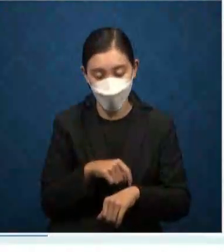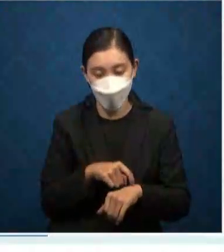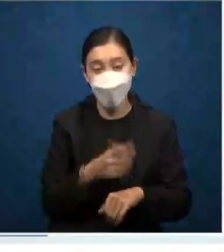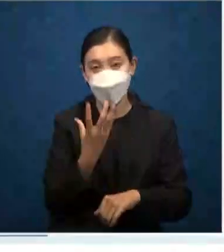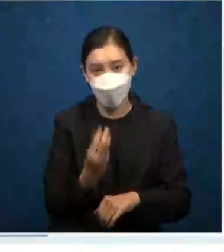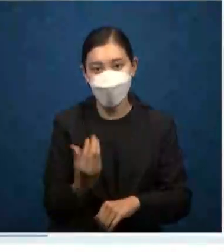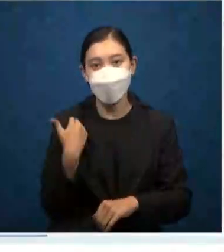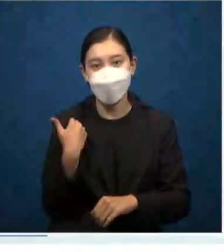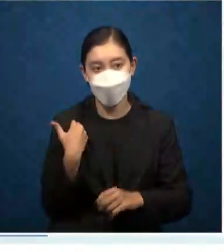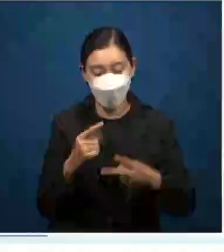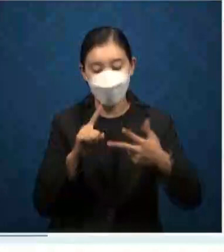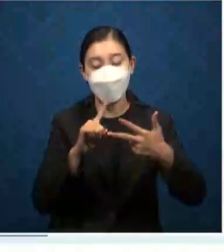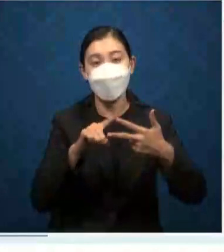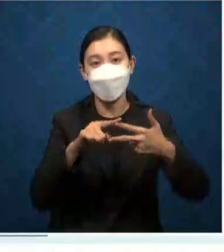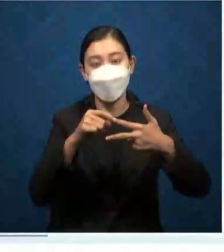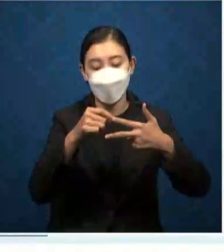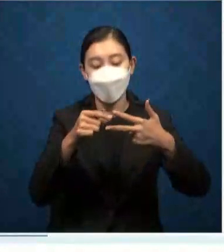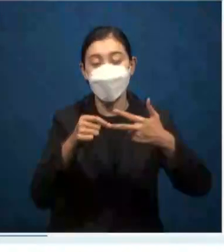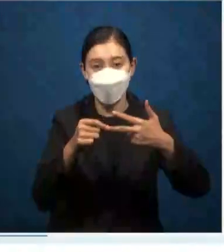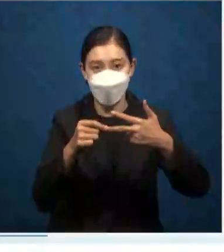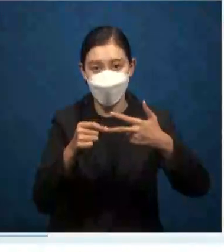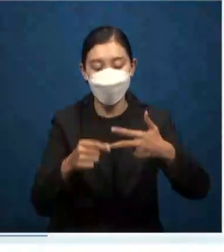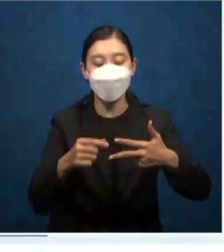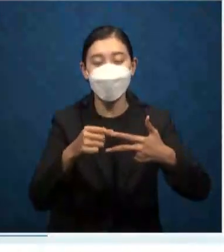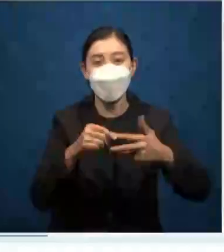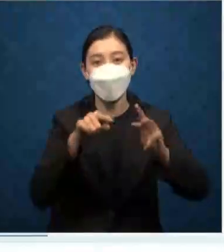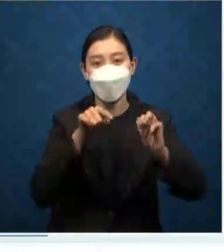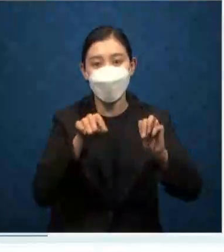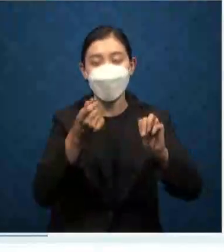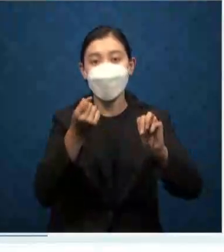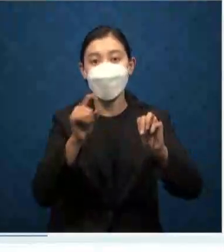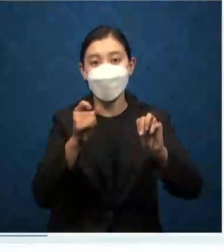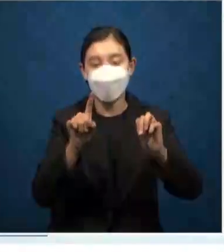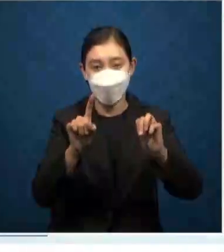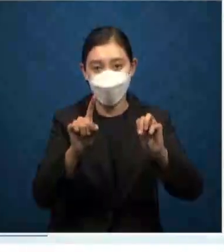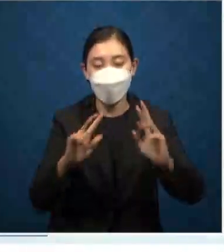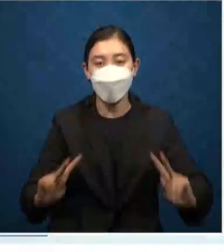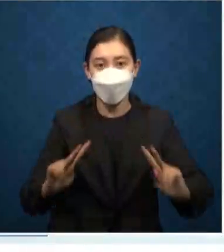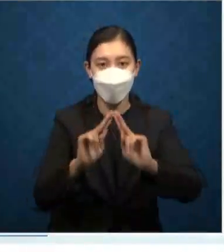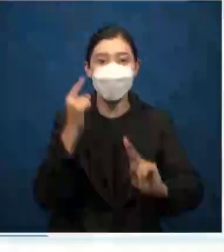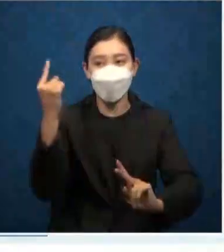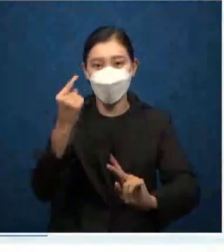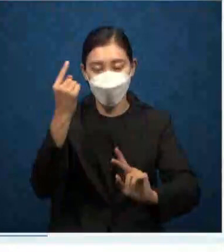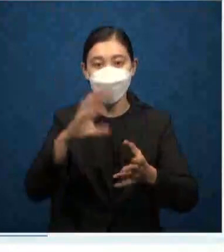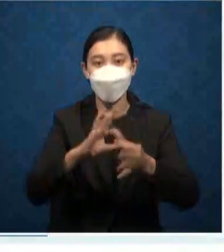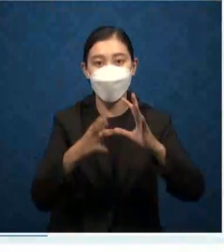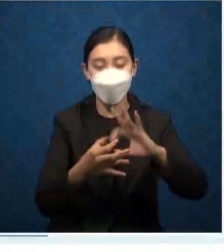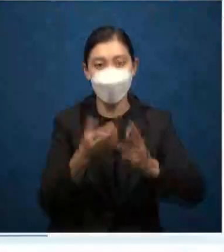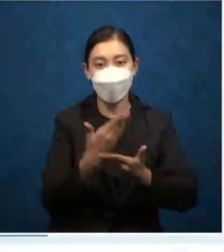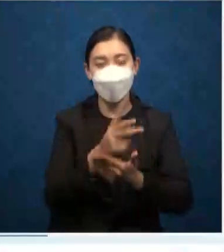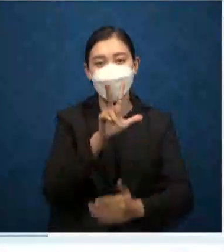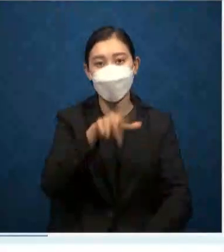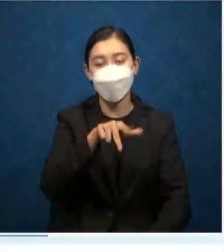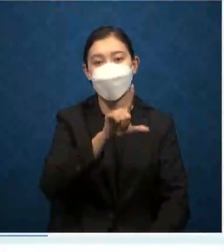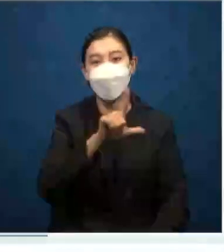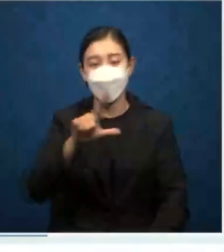2ประเด็นท่านอาจจะได้ประเด็นเดียวนะครับมาตรา11กระทรวงการท่องเที่ยวและกีฬามีงบ 3,000 กว่าล้านมาตรา